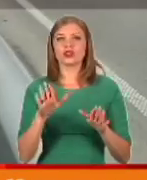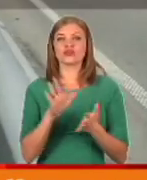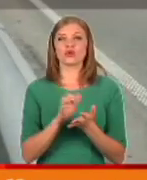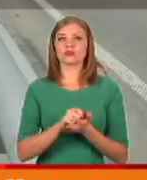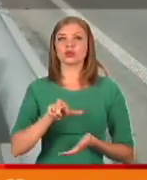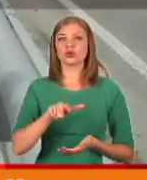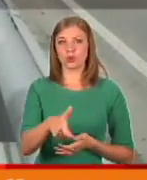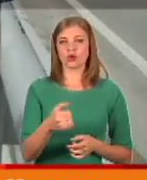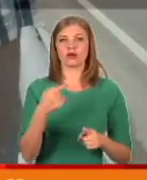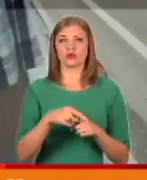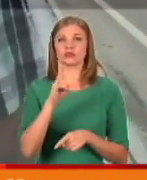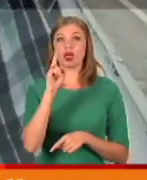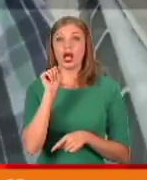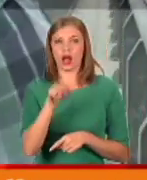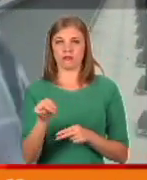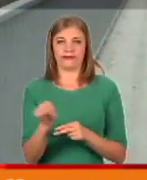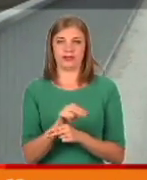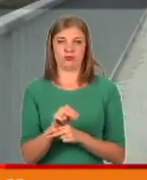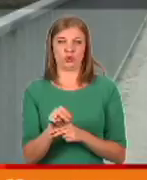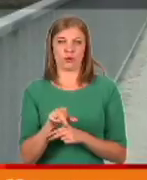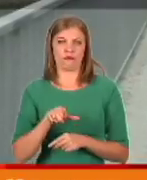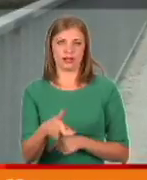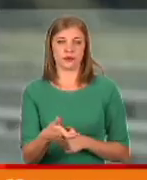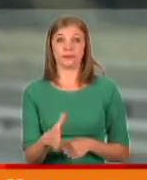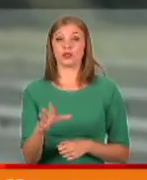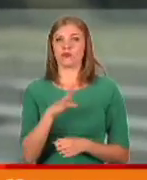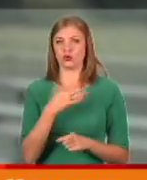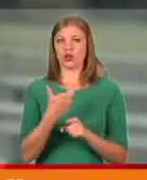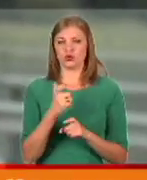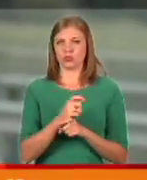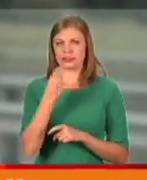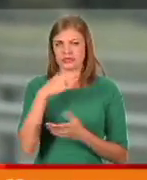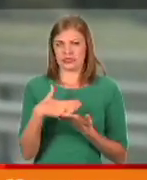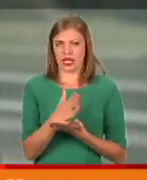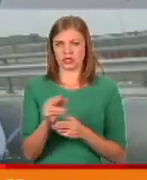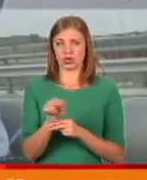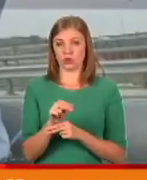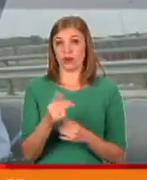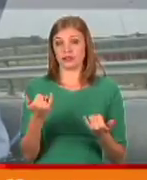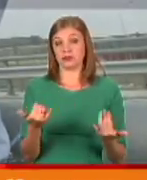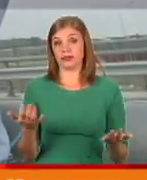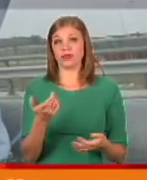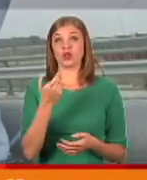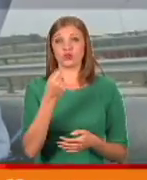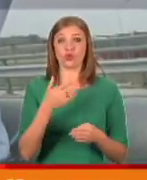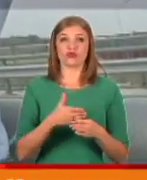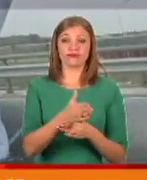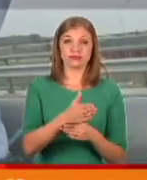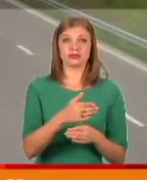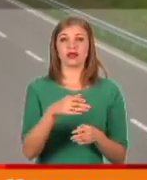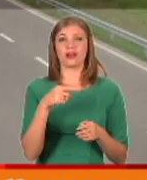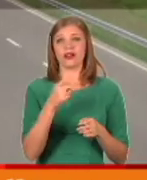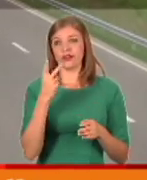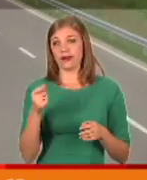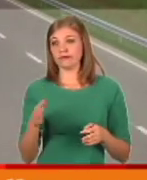розбиті дороги, а й капітально відремонтовані. Тут була досить якісна дорога, бетонні плити. Потім він трохи потріскав, бетонні плити